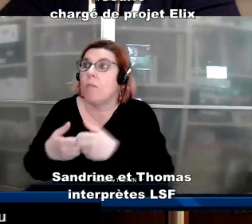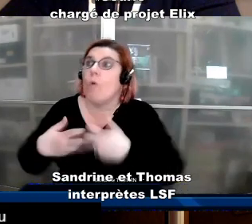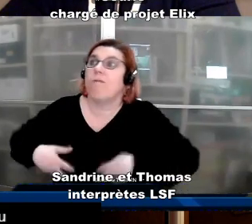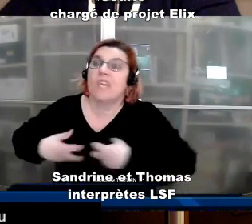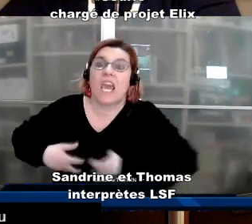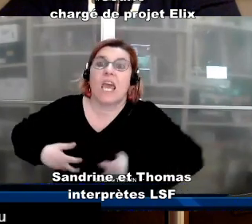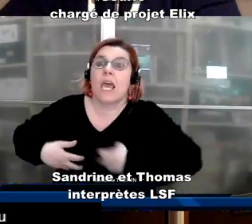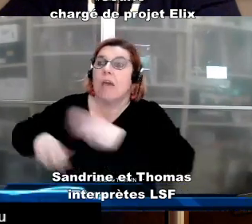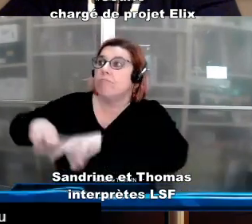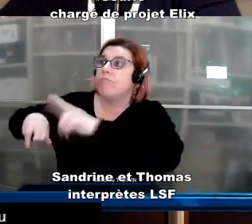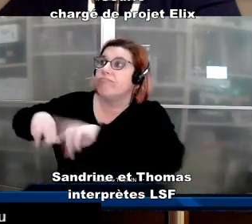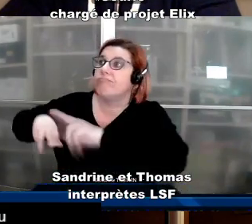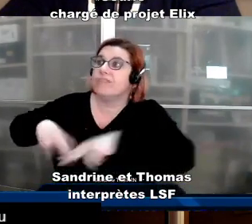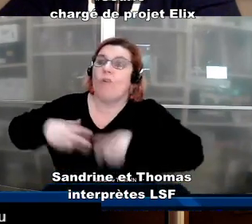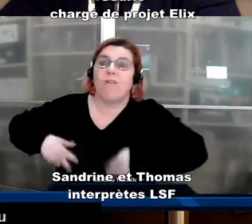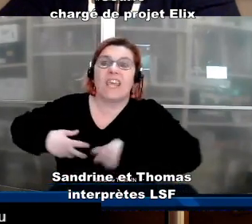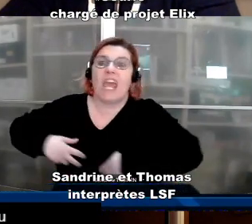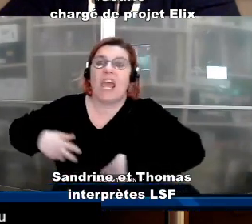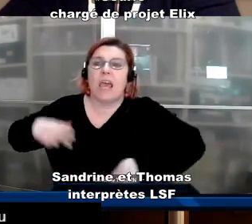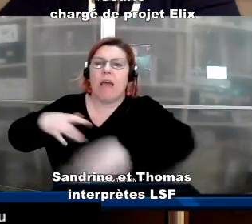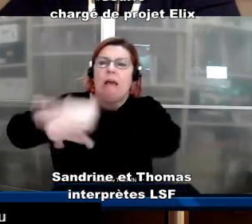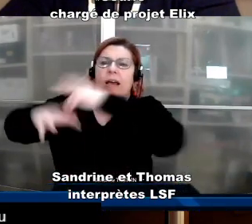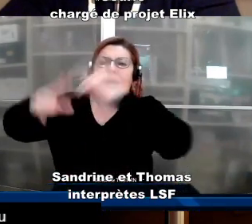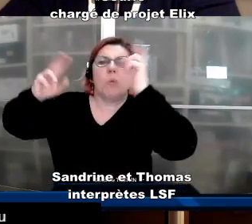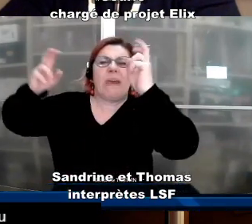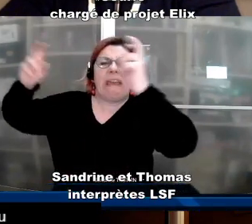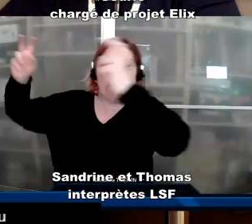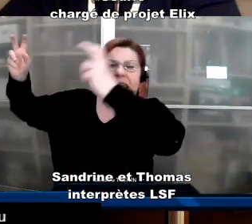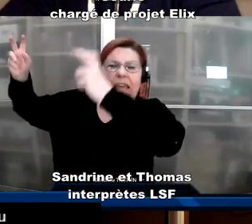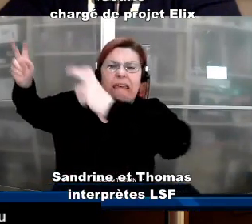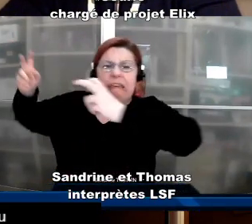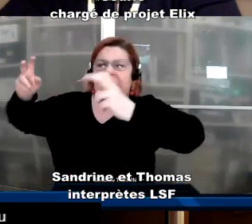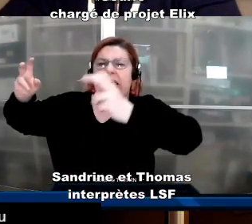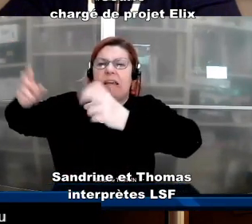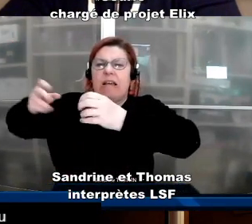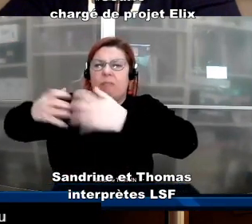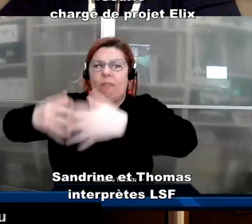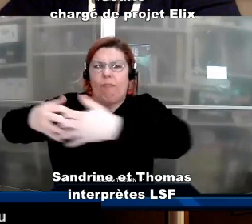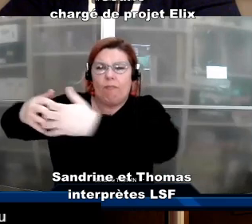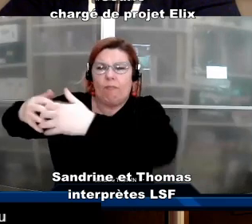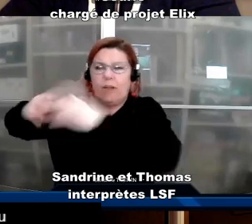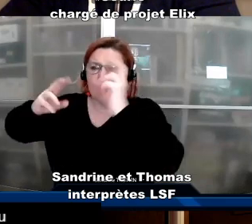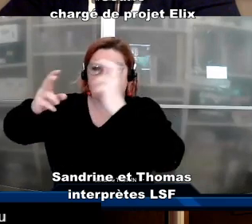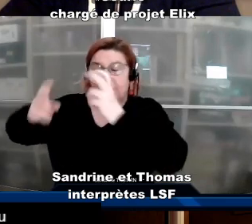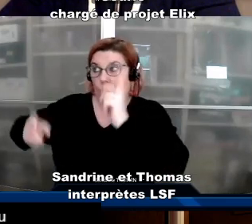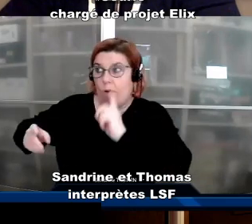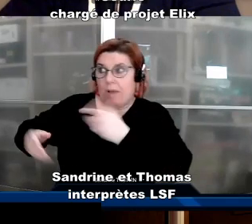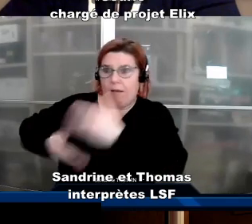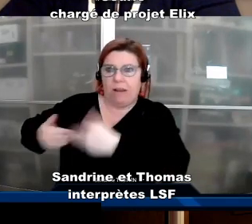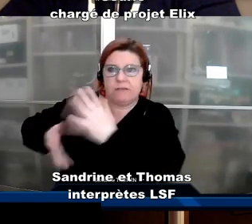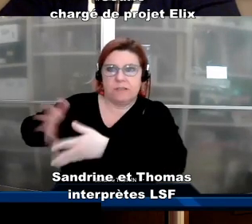justement, qui sont dans un environnement bruyant, utiliser la LSF pour communiquer.